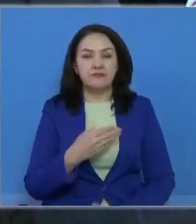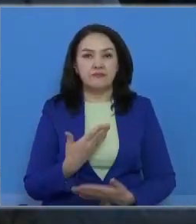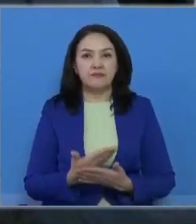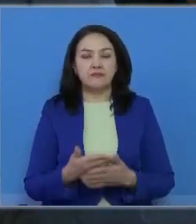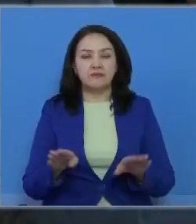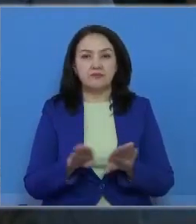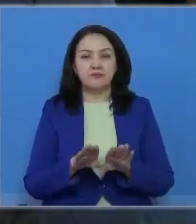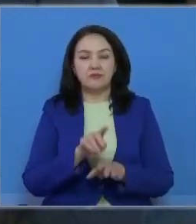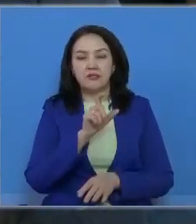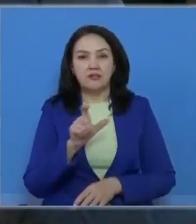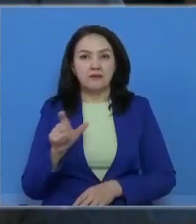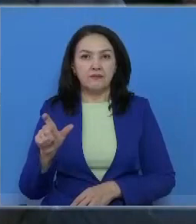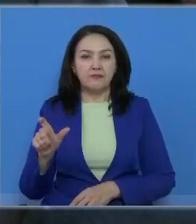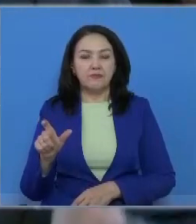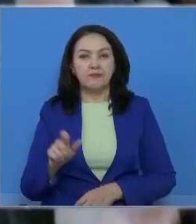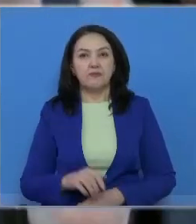бәрімізге осы халқымызға